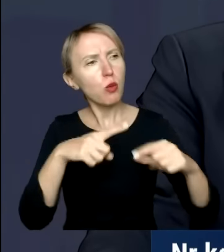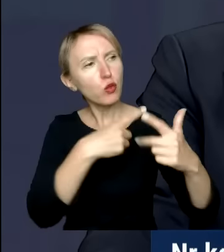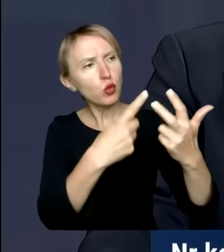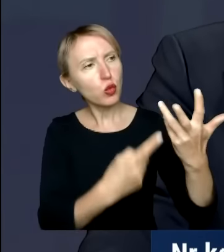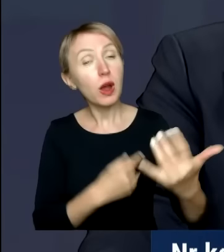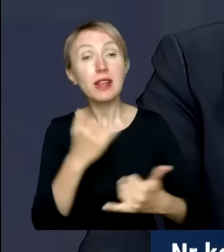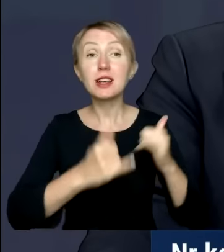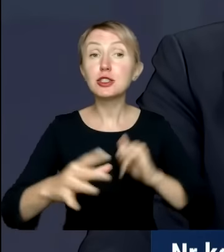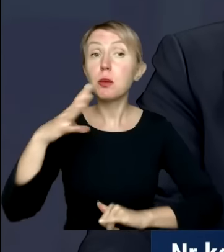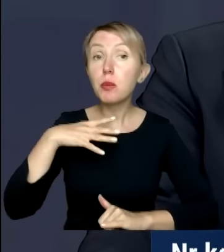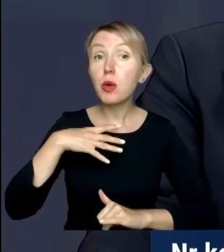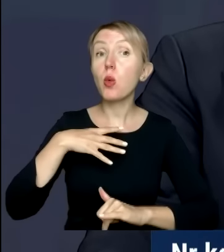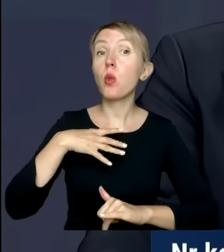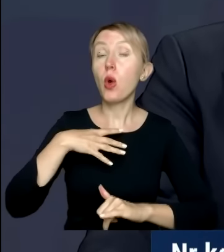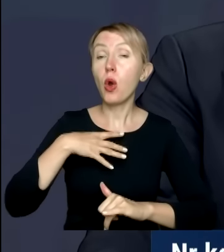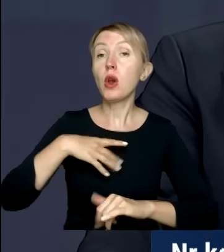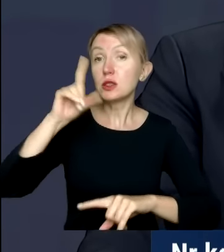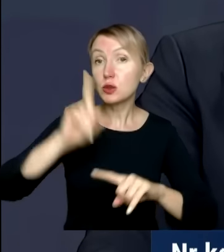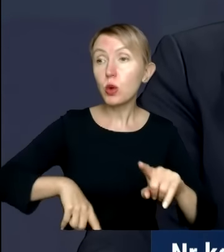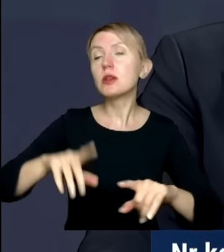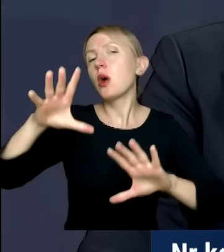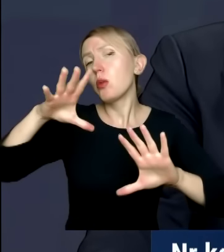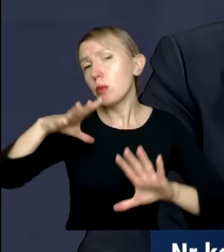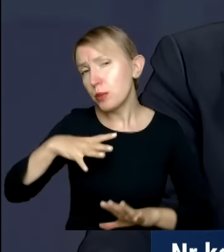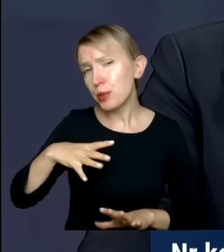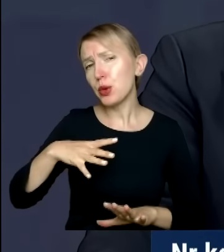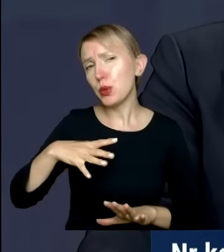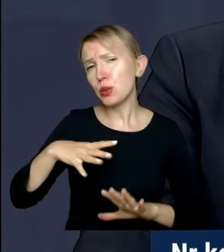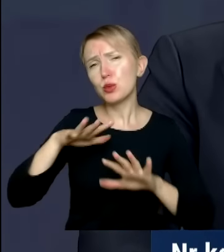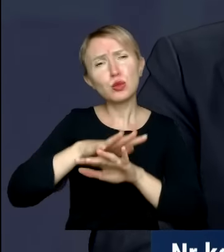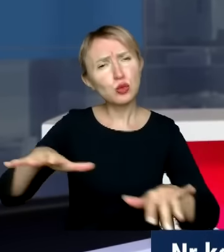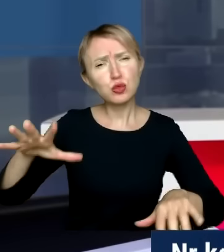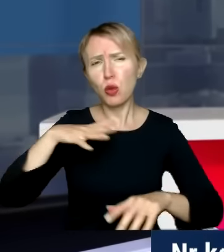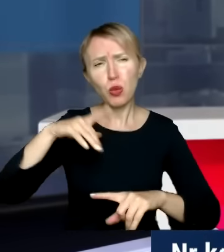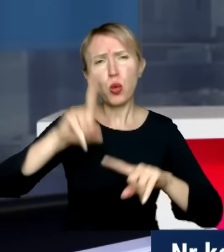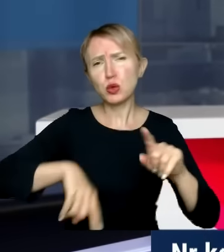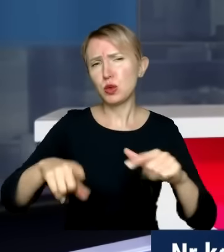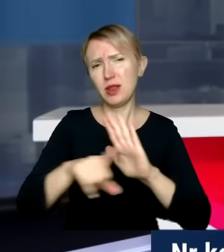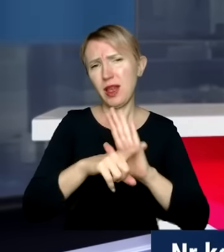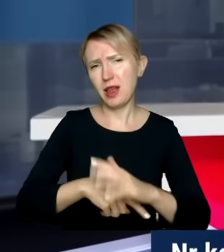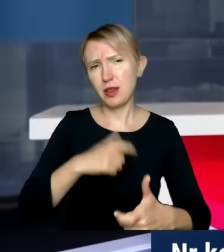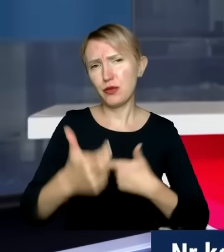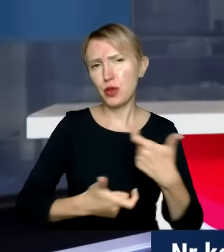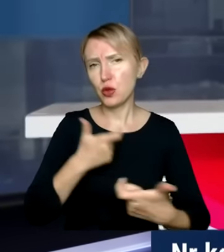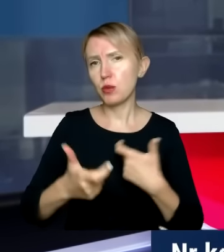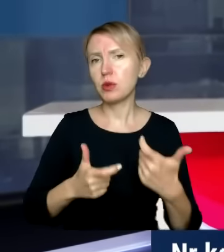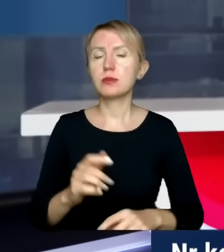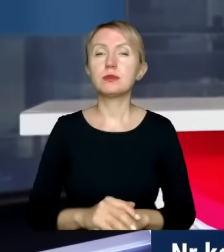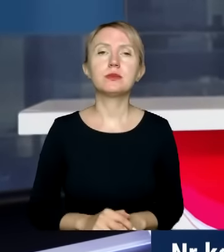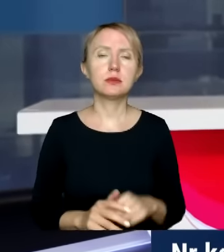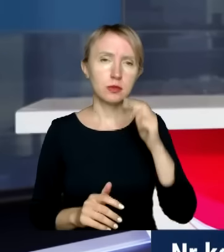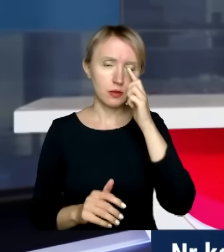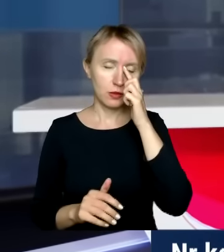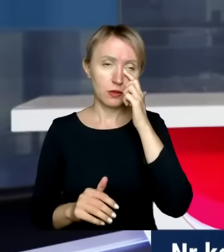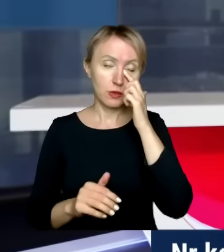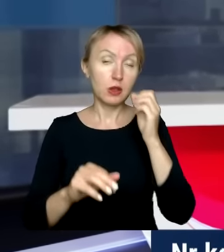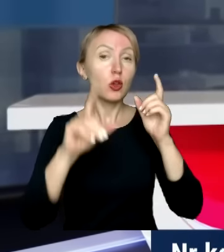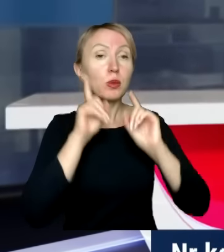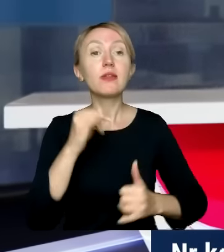zą PR A było RC dużo bo nie chc teraz się tutaj tutaj jeśli było gdzieś popełnione